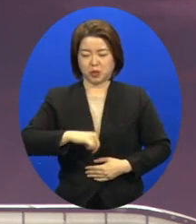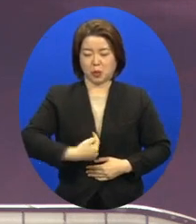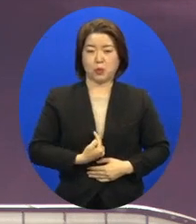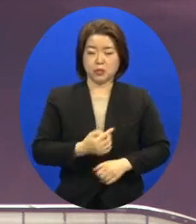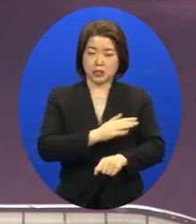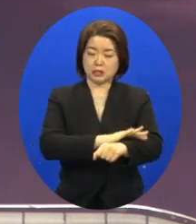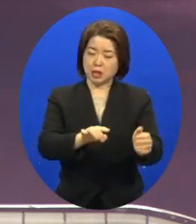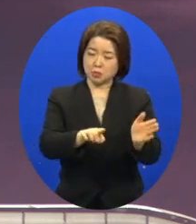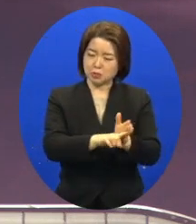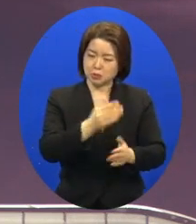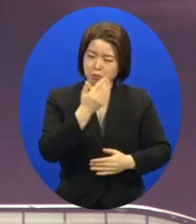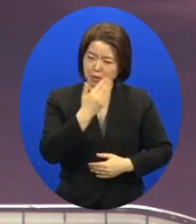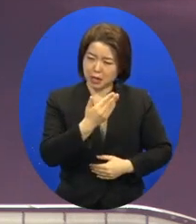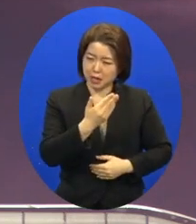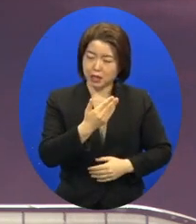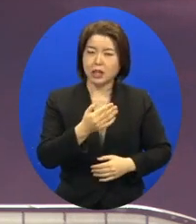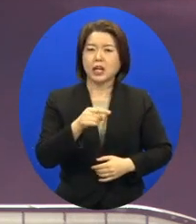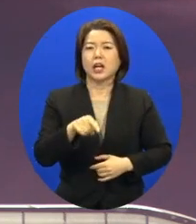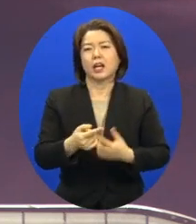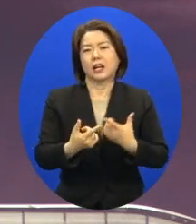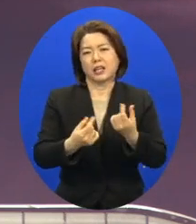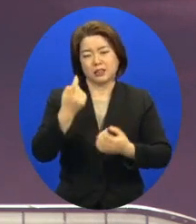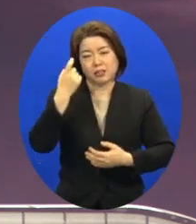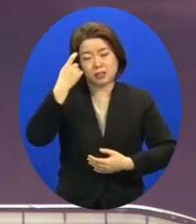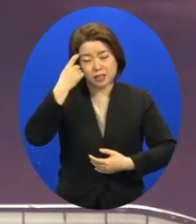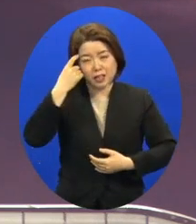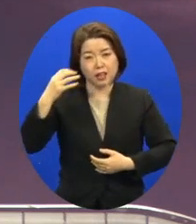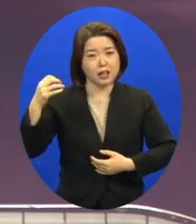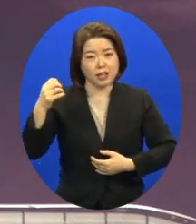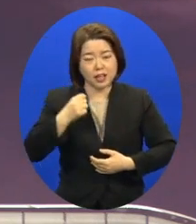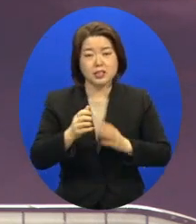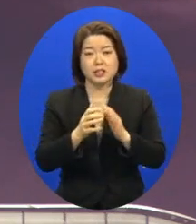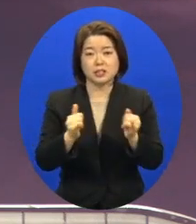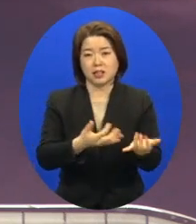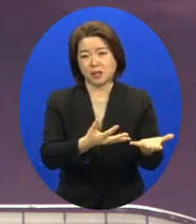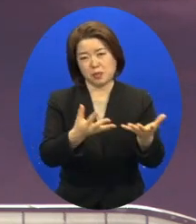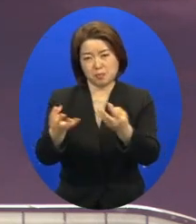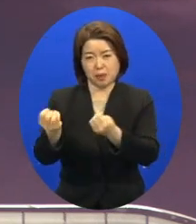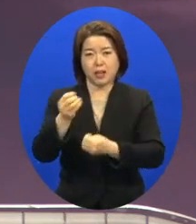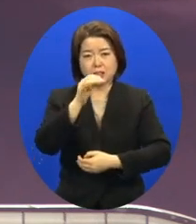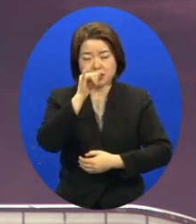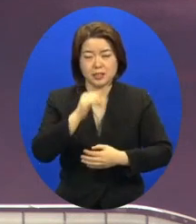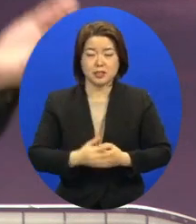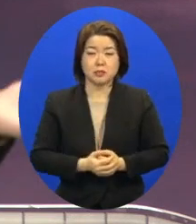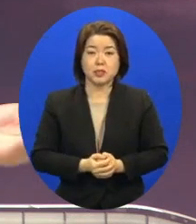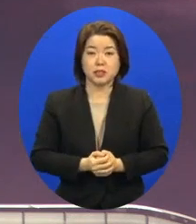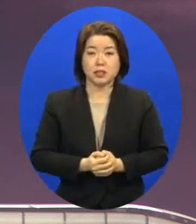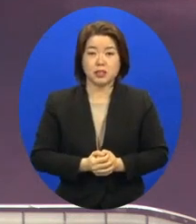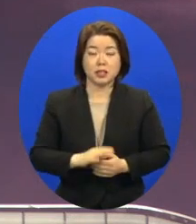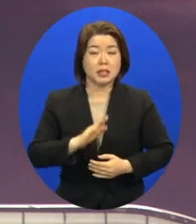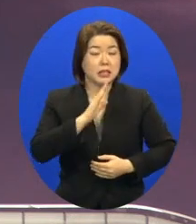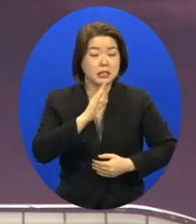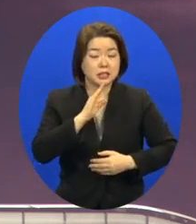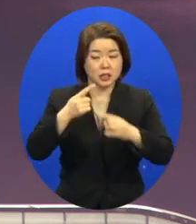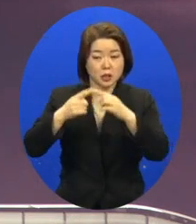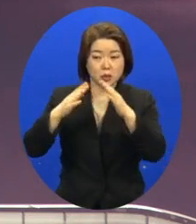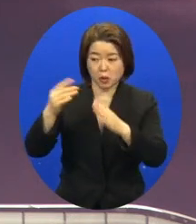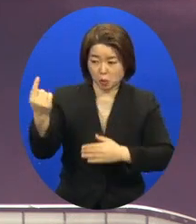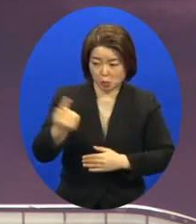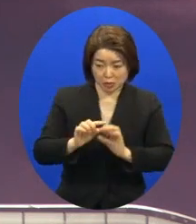되지 않을까, 그런 생각하는 분들이 상당히 많습니다. 실제로 교회를 안 나오는 분들도